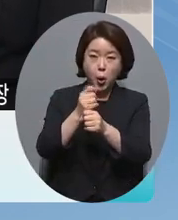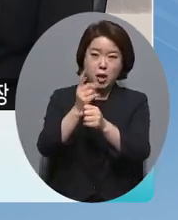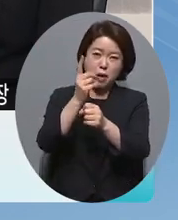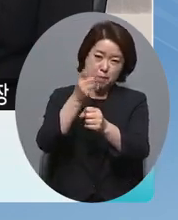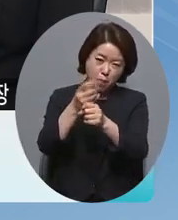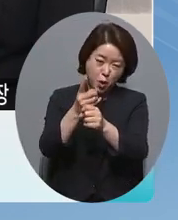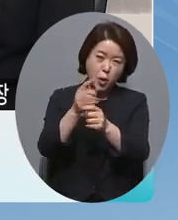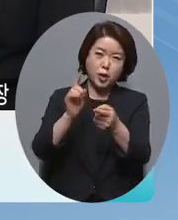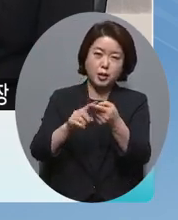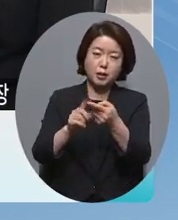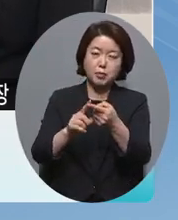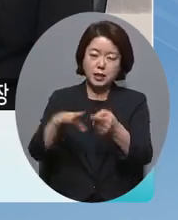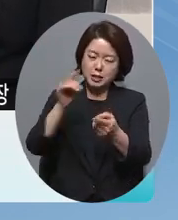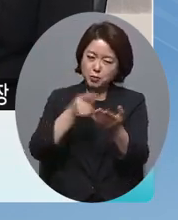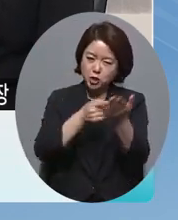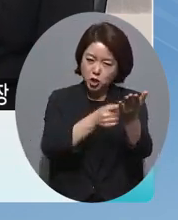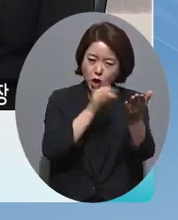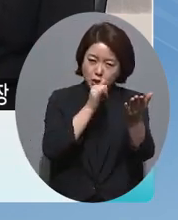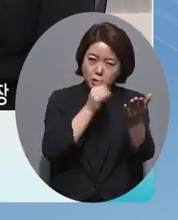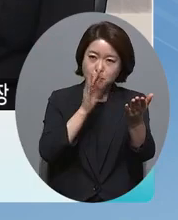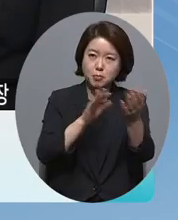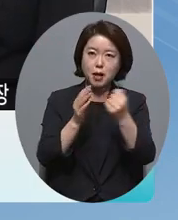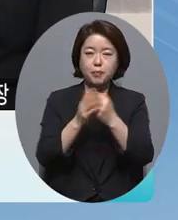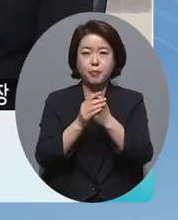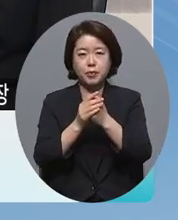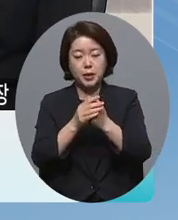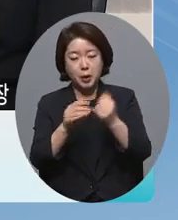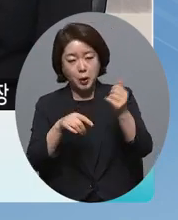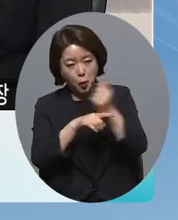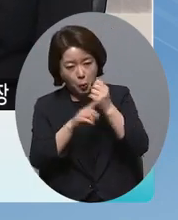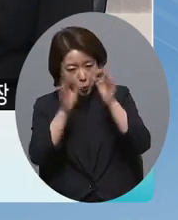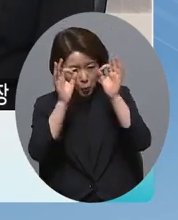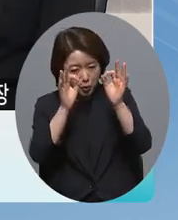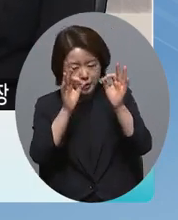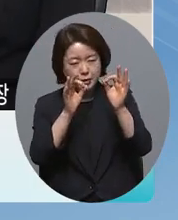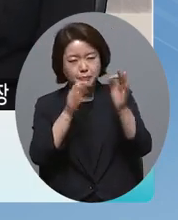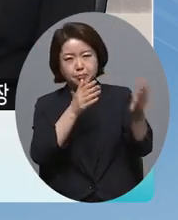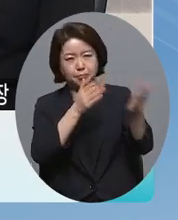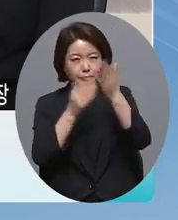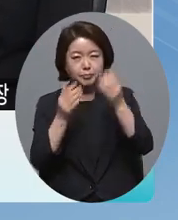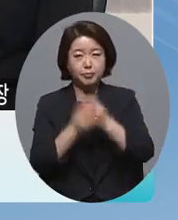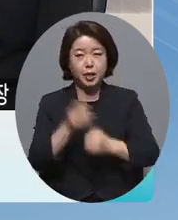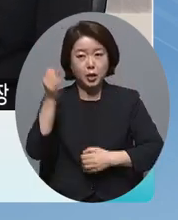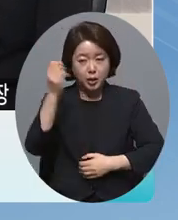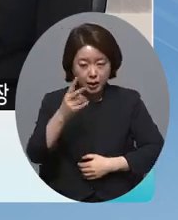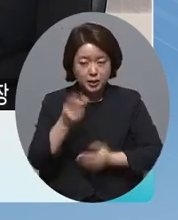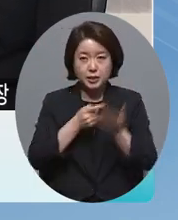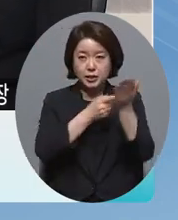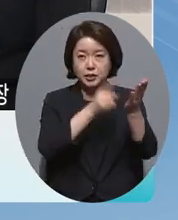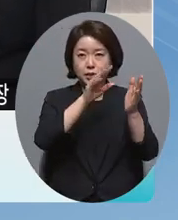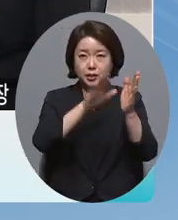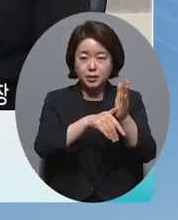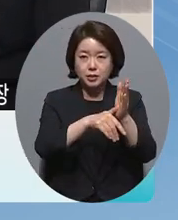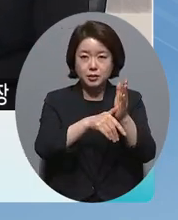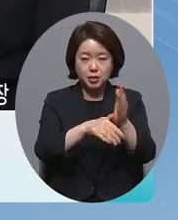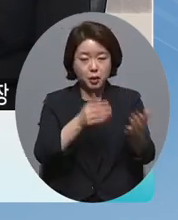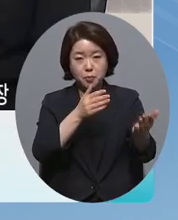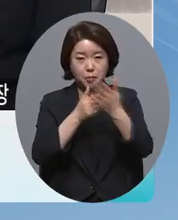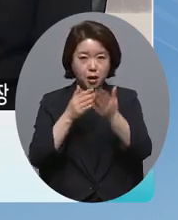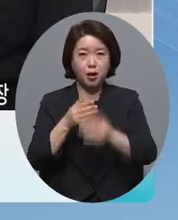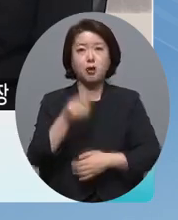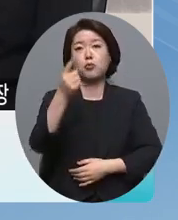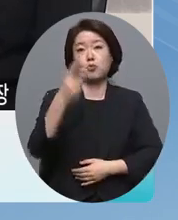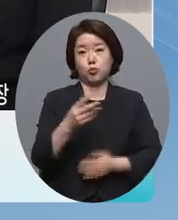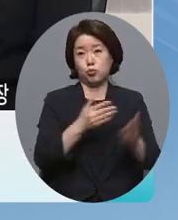이유로 원래 처음에 신청을 했지만 이제 시무에서 받아들여지지 않았고 재차 이제 신청을 했을 때도 받아들여지지 않았습니다